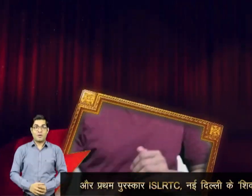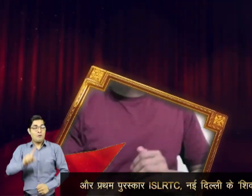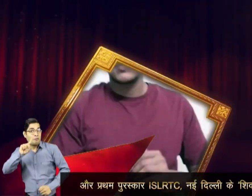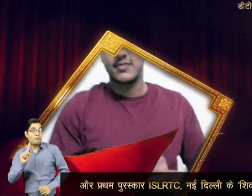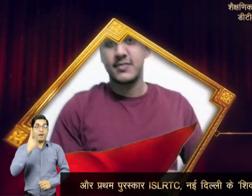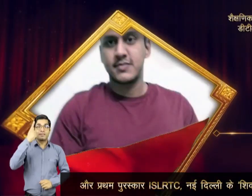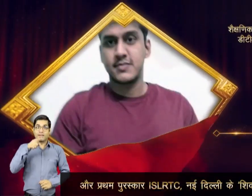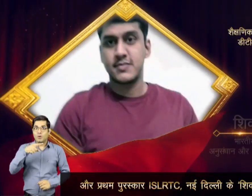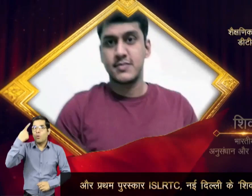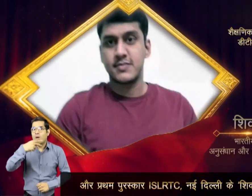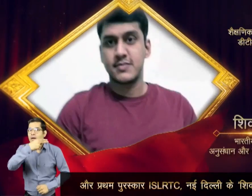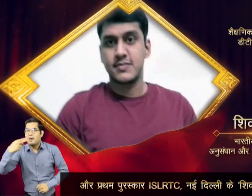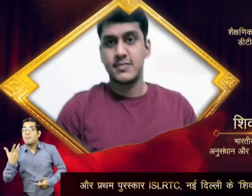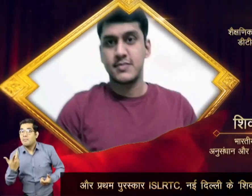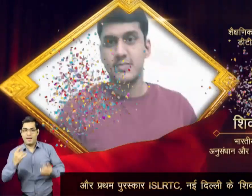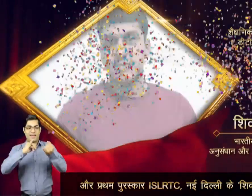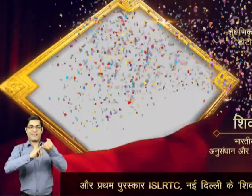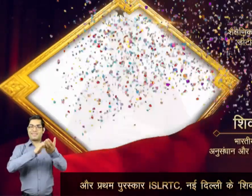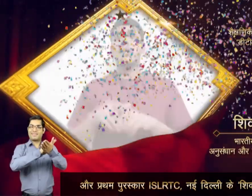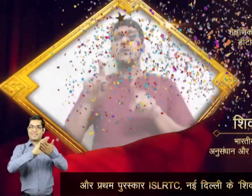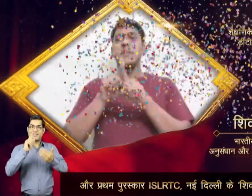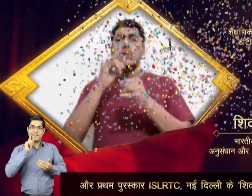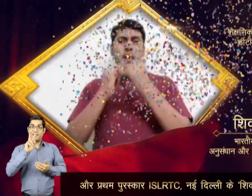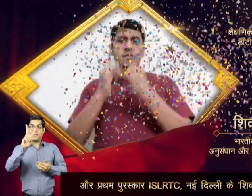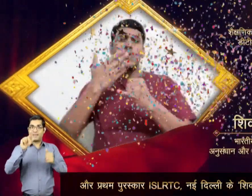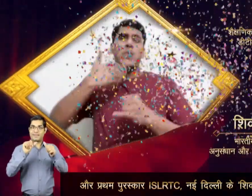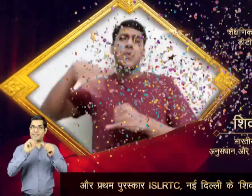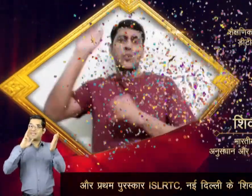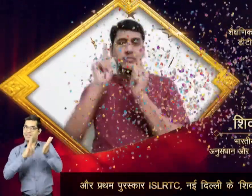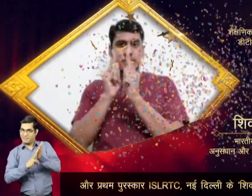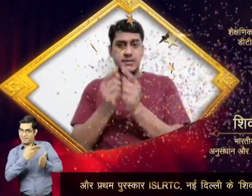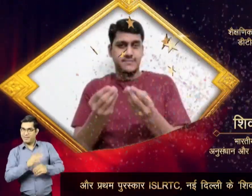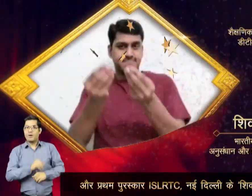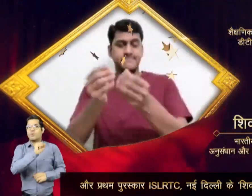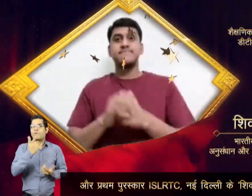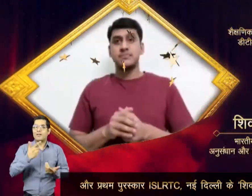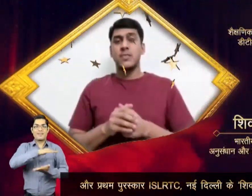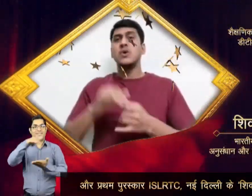और प्रथम पुरस्कार ISLRTC नई दिल्ली के शिवम गोयल को जाता है।